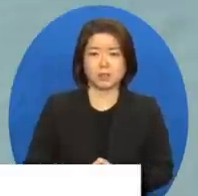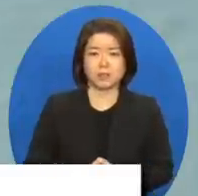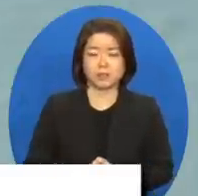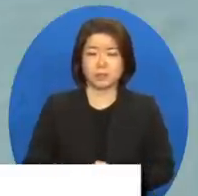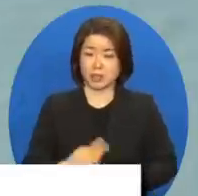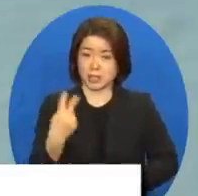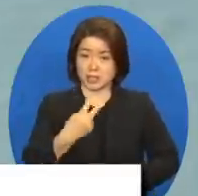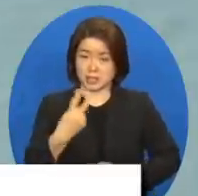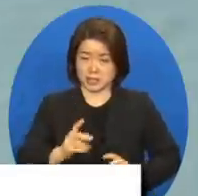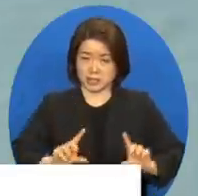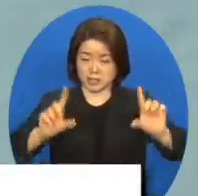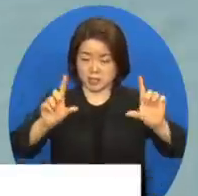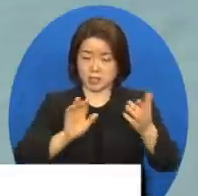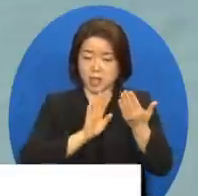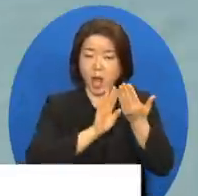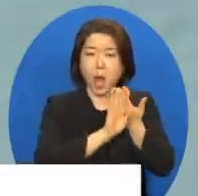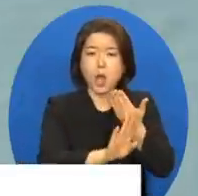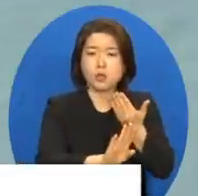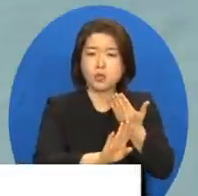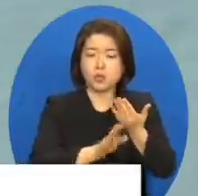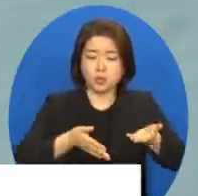2000년 이후 세대,